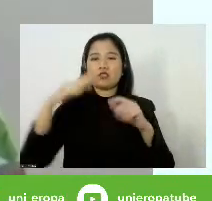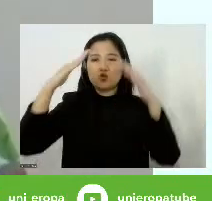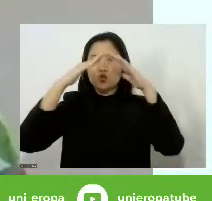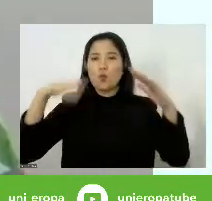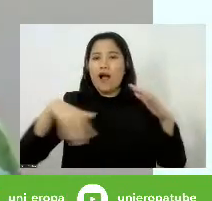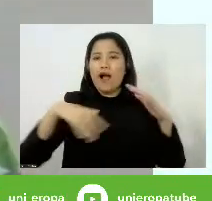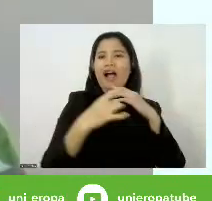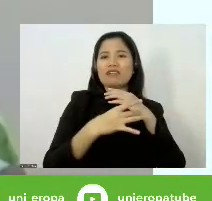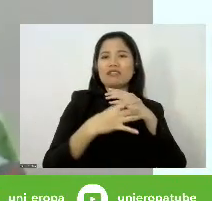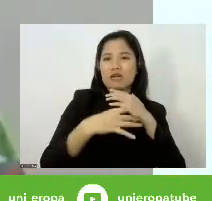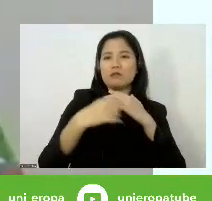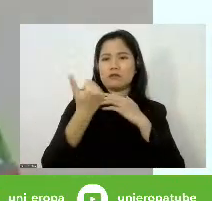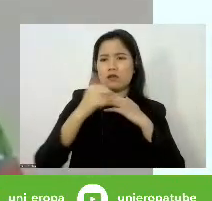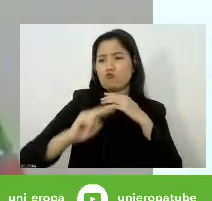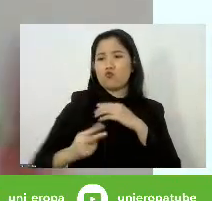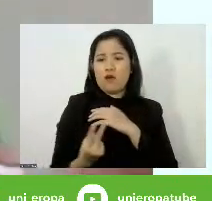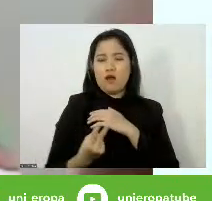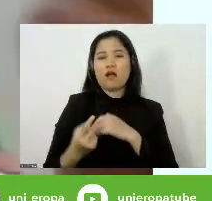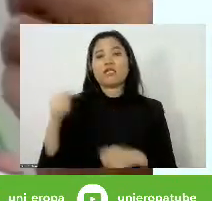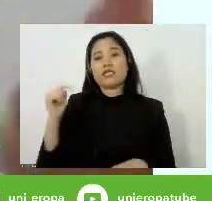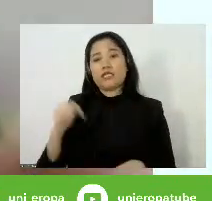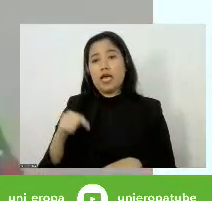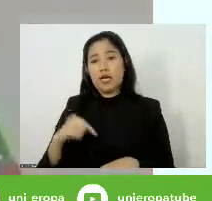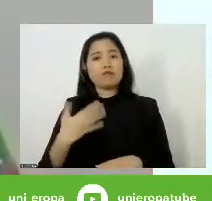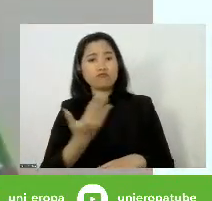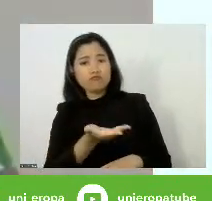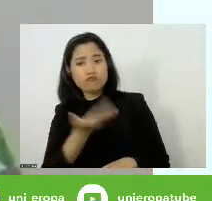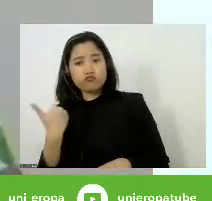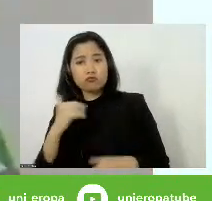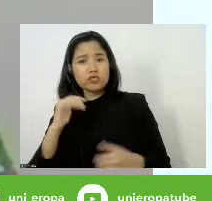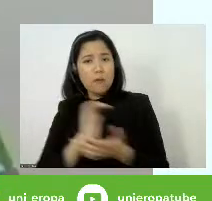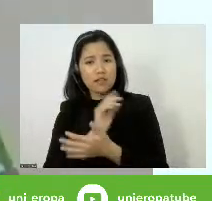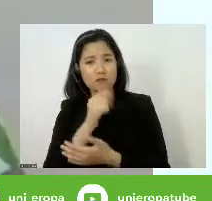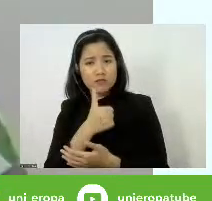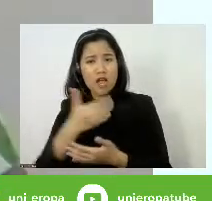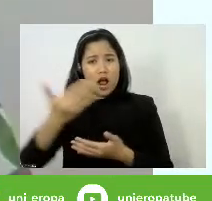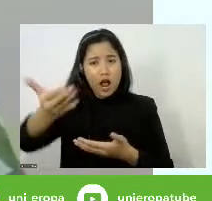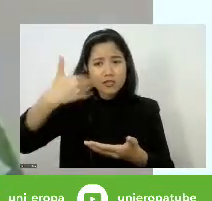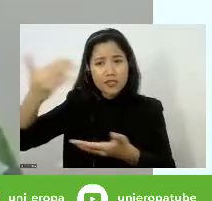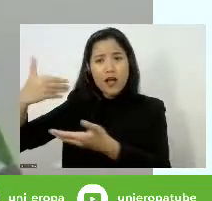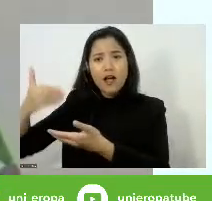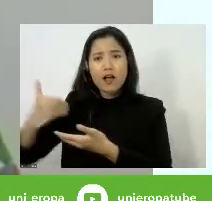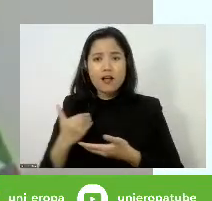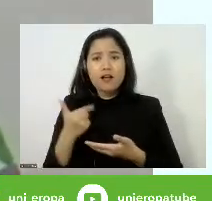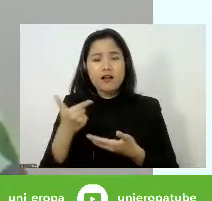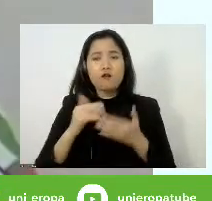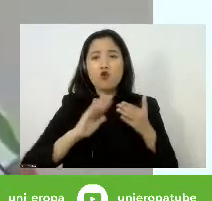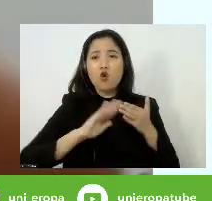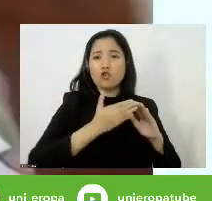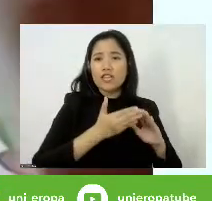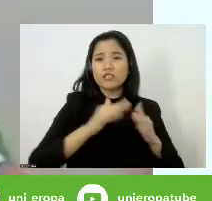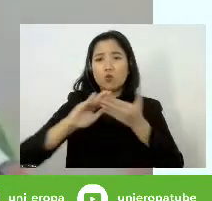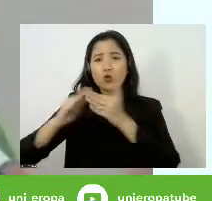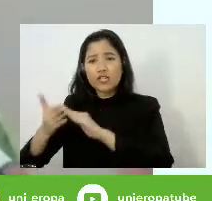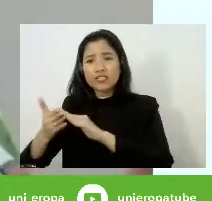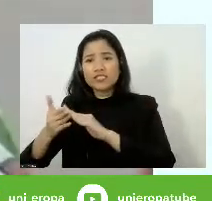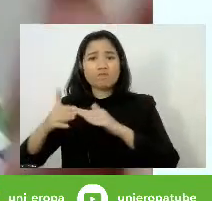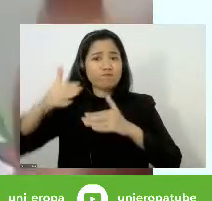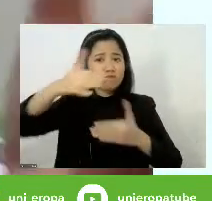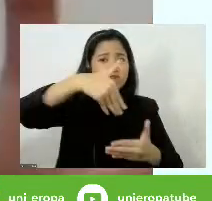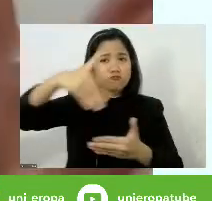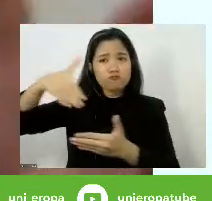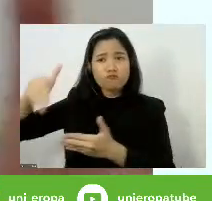untuk mengajak local community untuk menanam